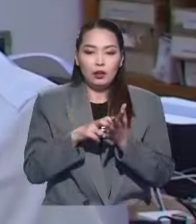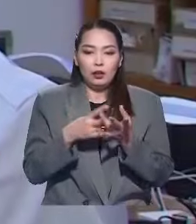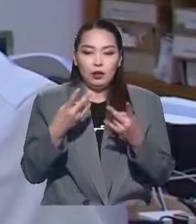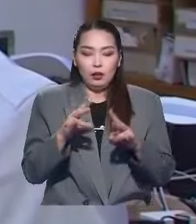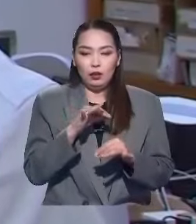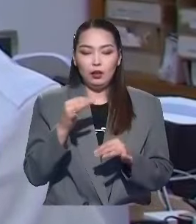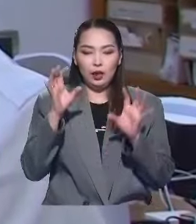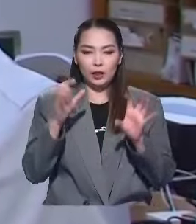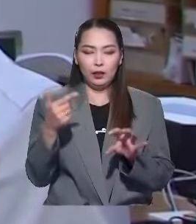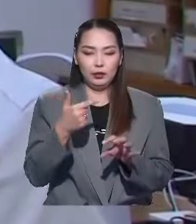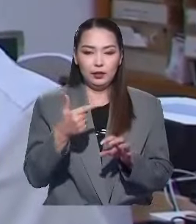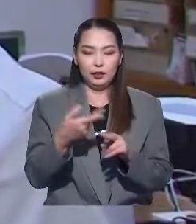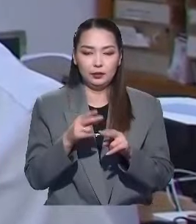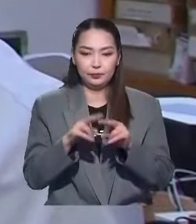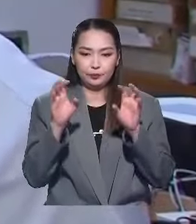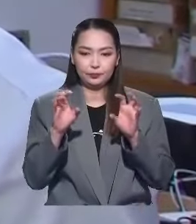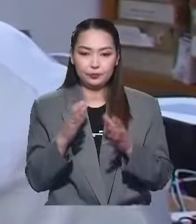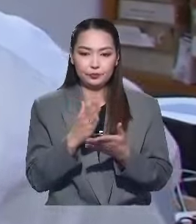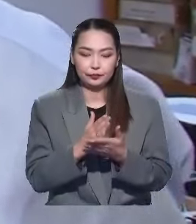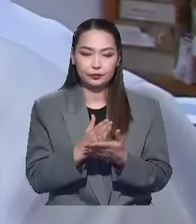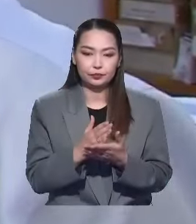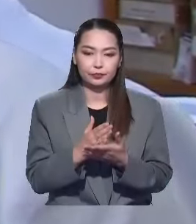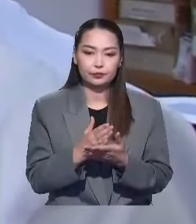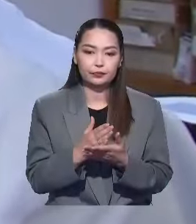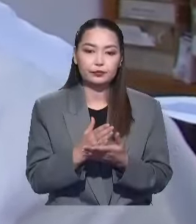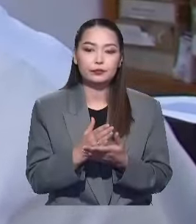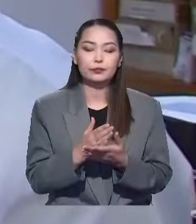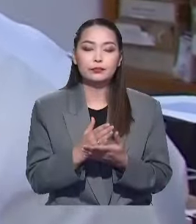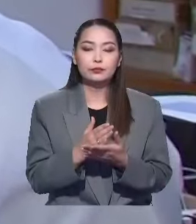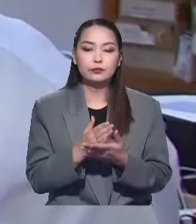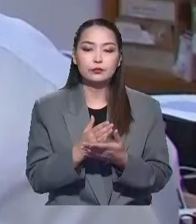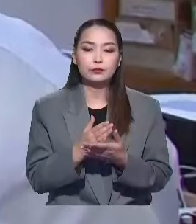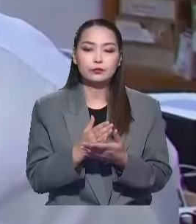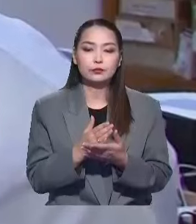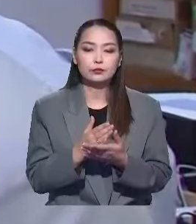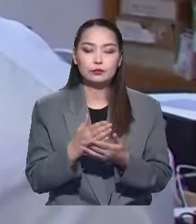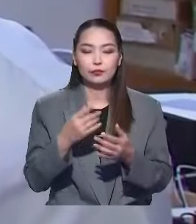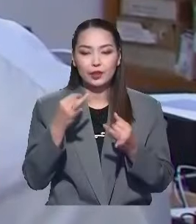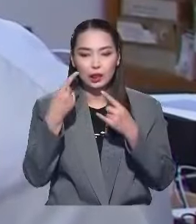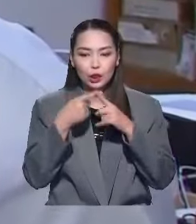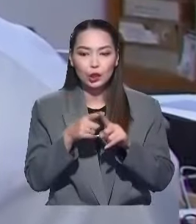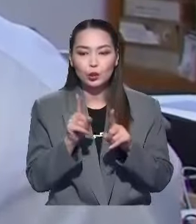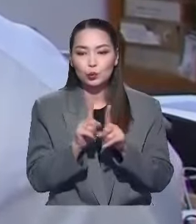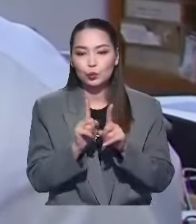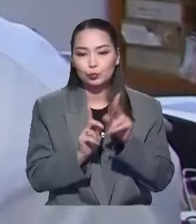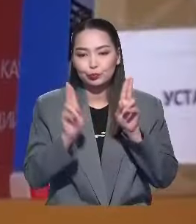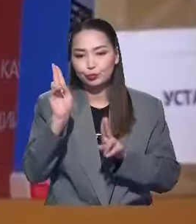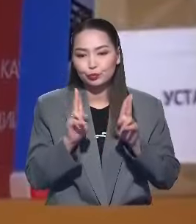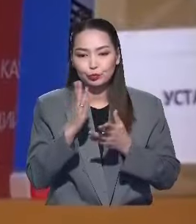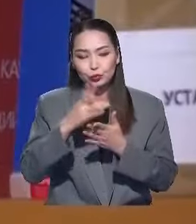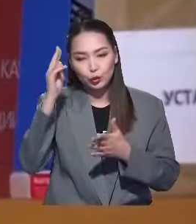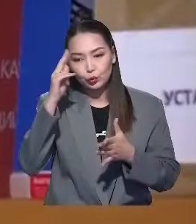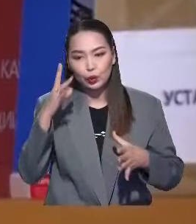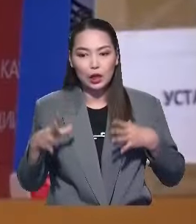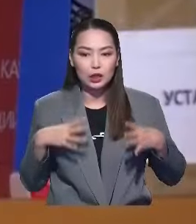гражданской защите деген бар. Ол 2014 жылы шыққан. Сонымен қатар жаңағы инструктирование деген, оқу дайындығы